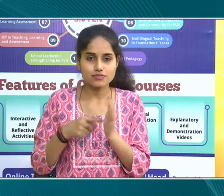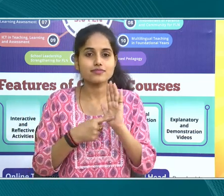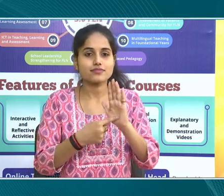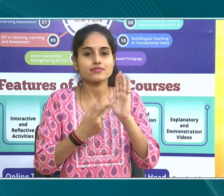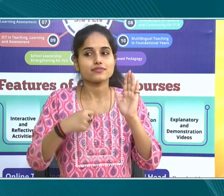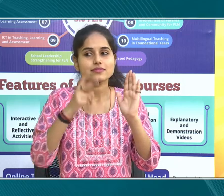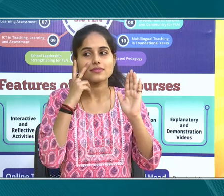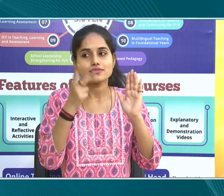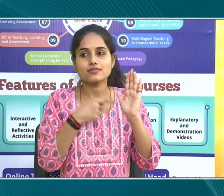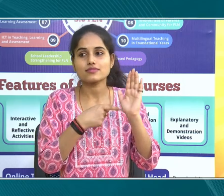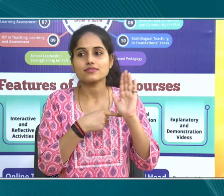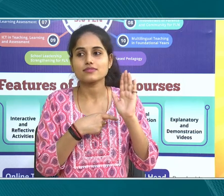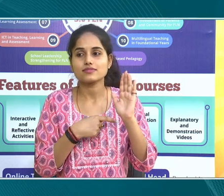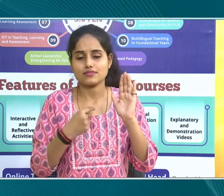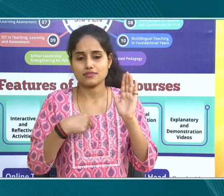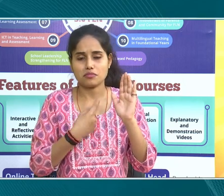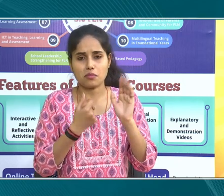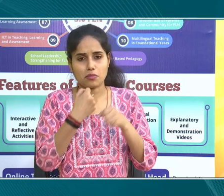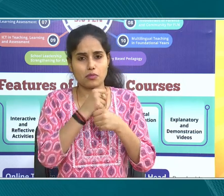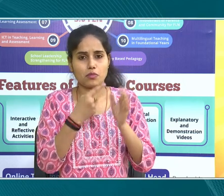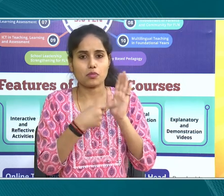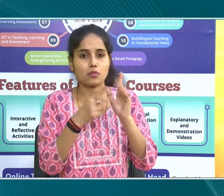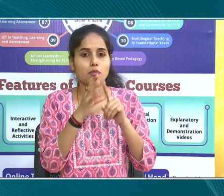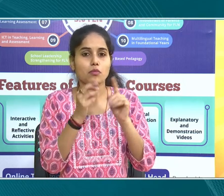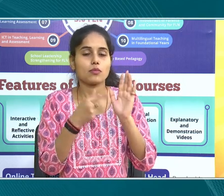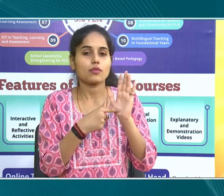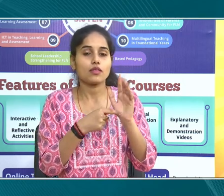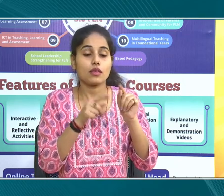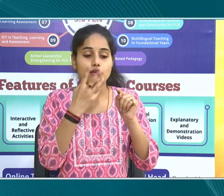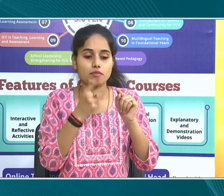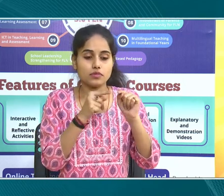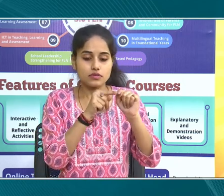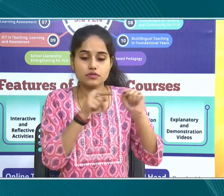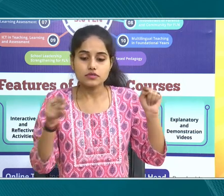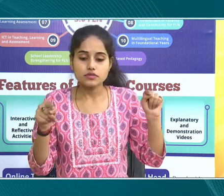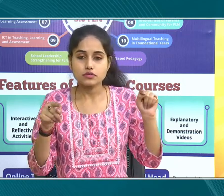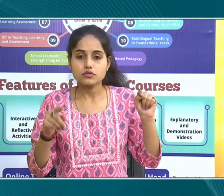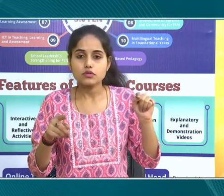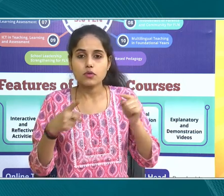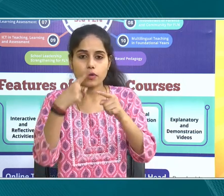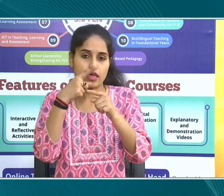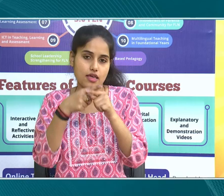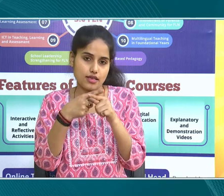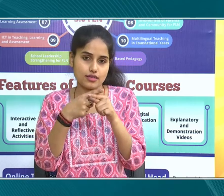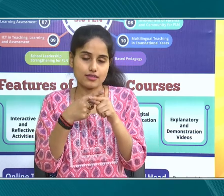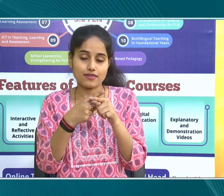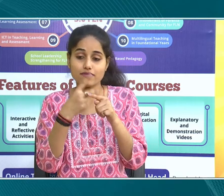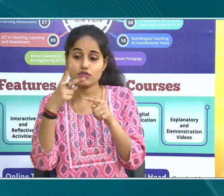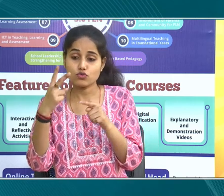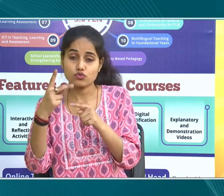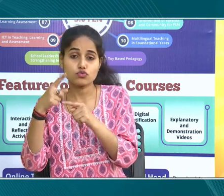ये देखिए मैंने इस तरीके से बनाने की कोशिश की है नंबर लाइन और उसे पर मैंने मार्क किया एक्स फिल्म